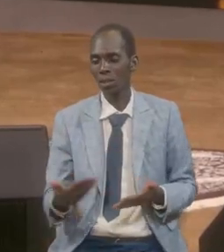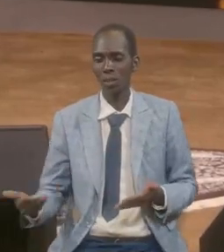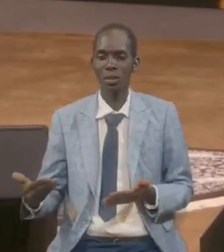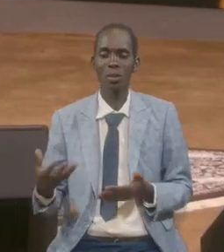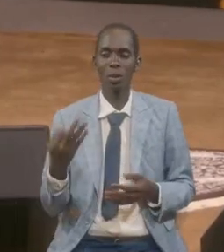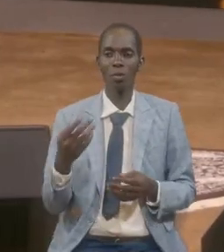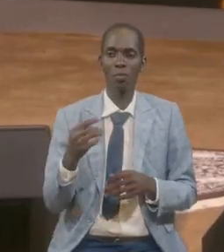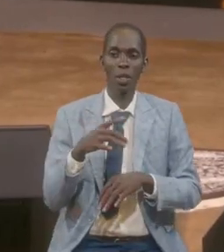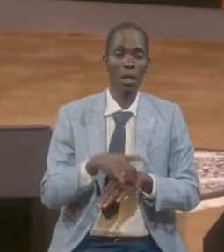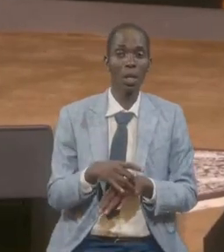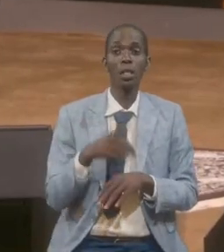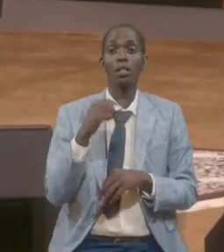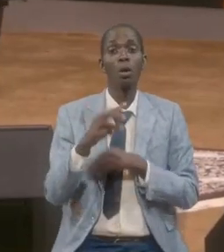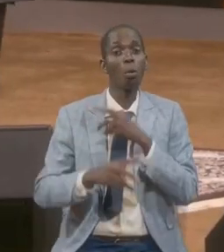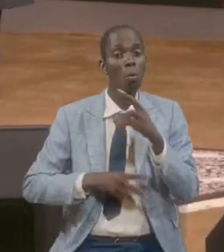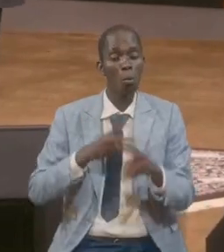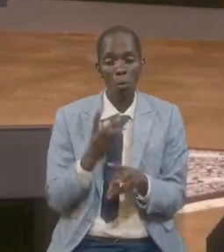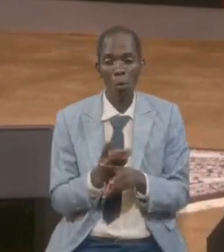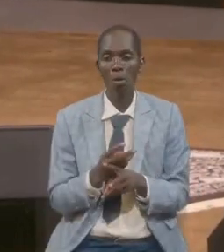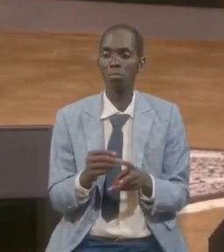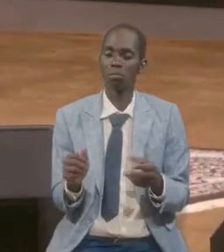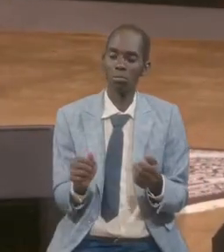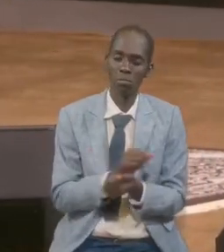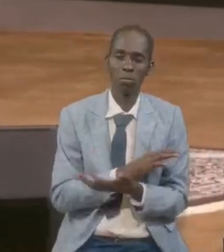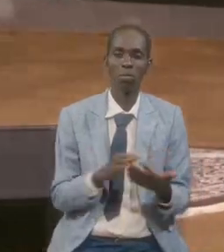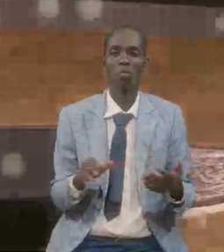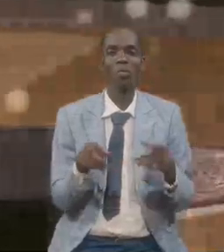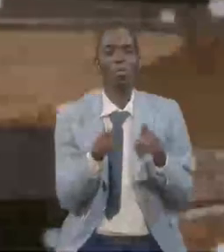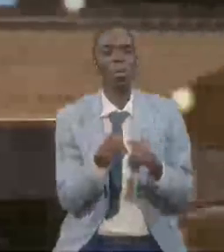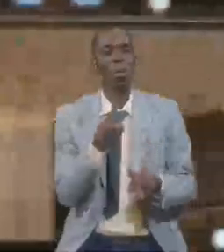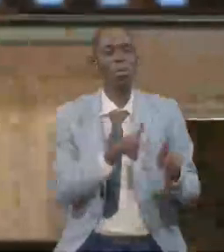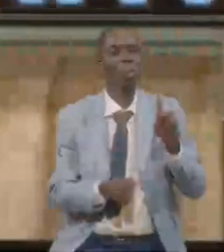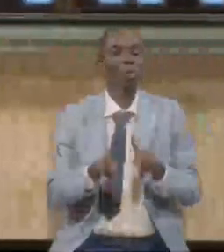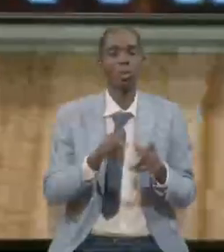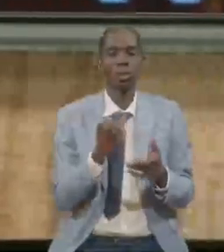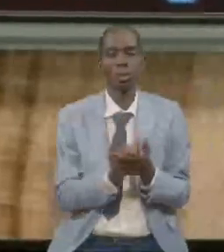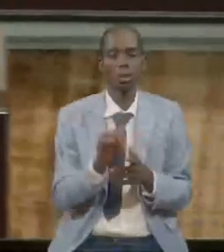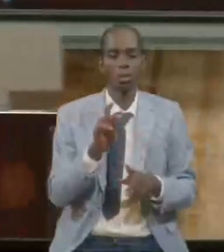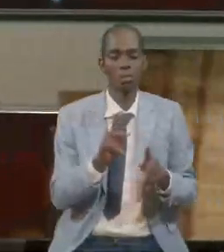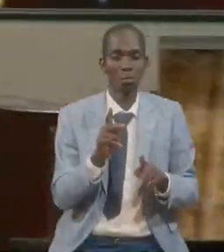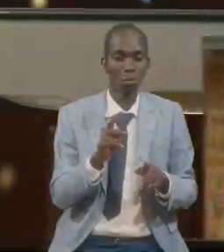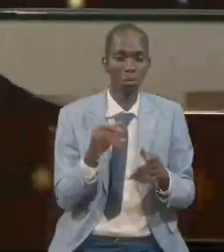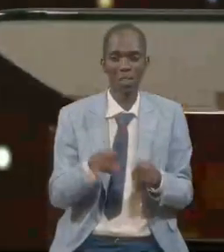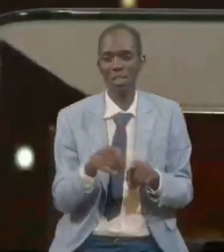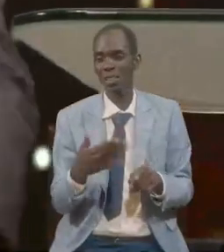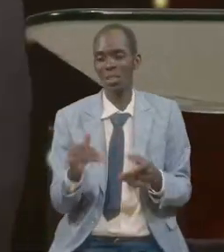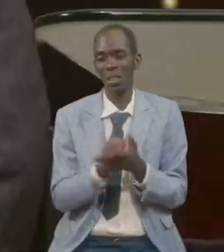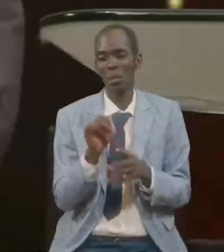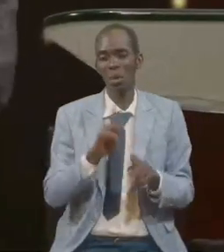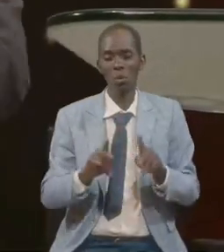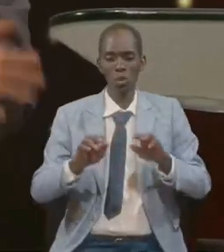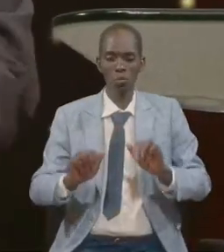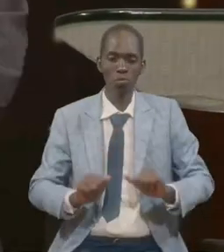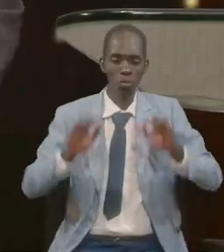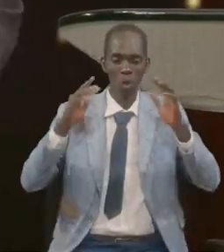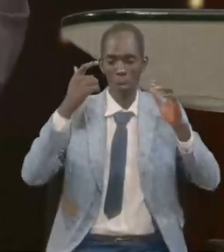comme la beauté des choses de la terre. Et le monde passe comme les choses auxquelles les gens se vendent. Les gens vendent leur cœur,